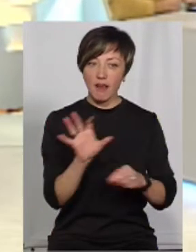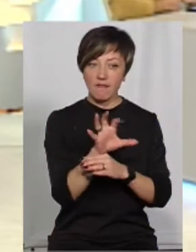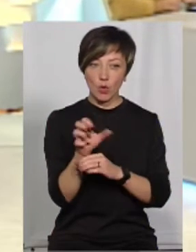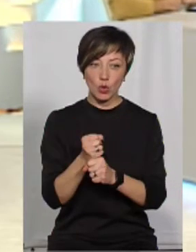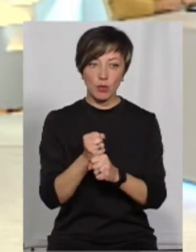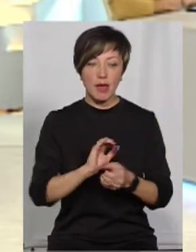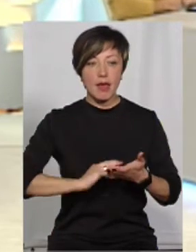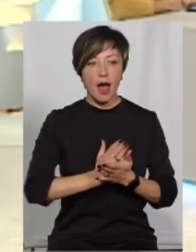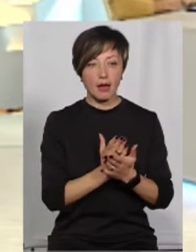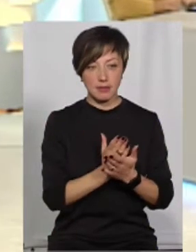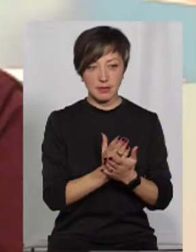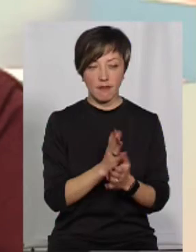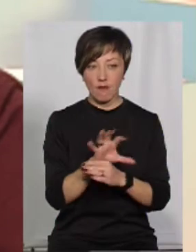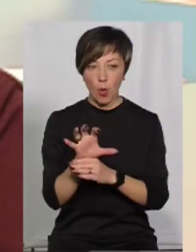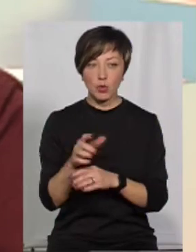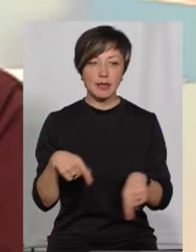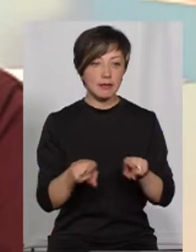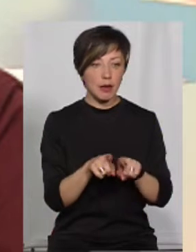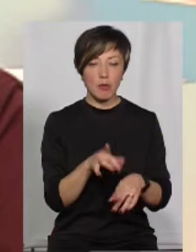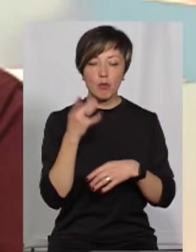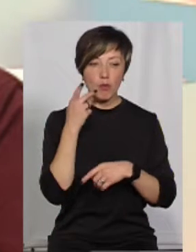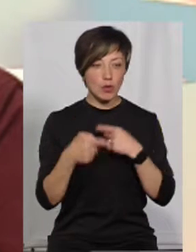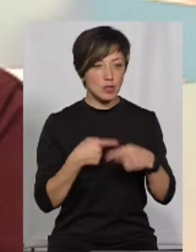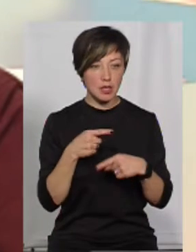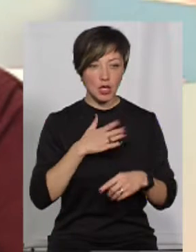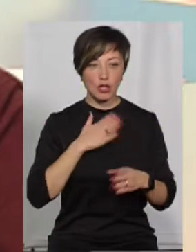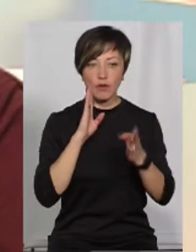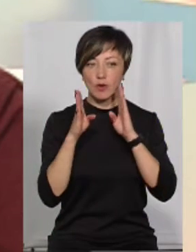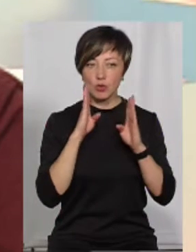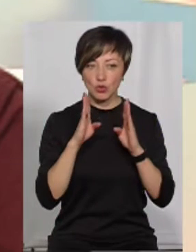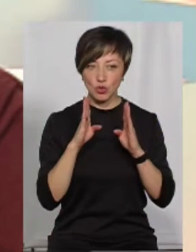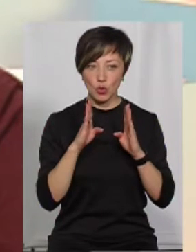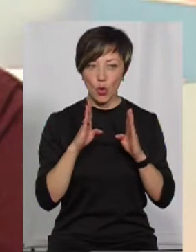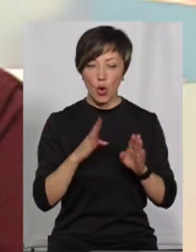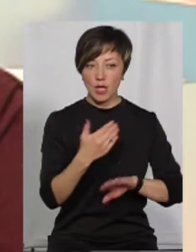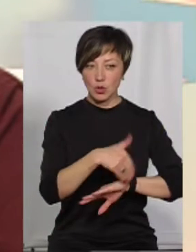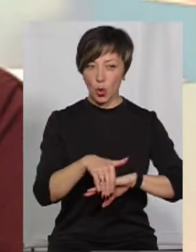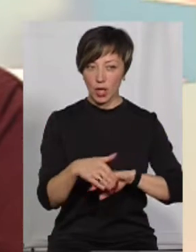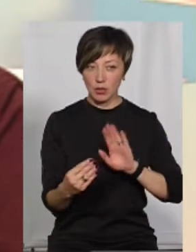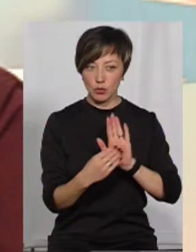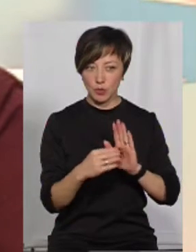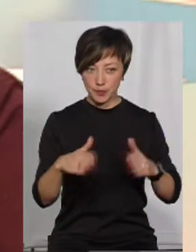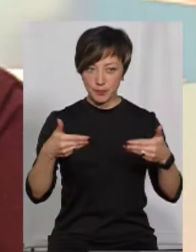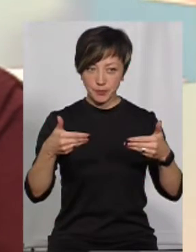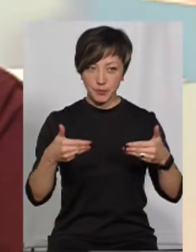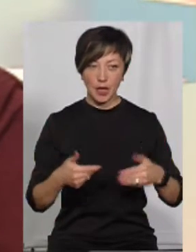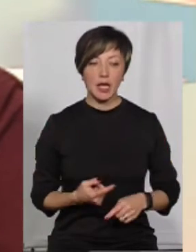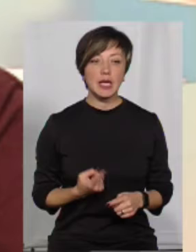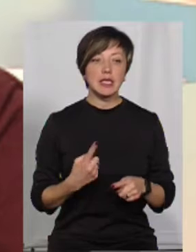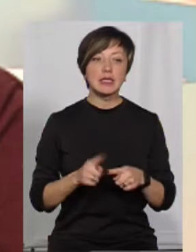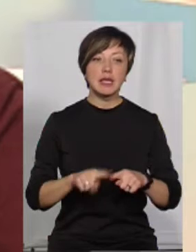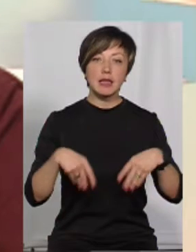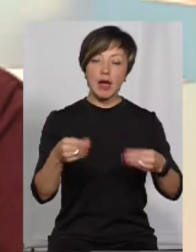фотоапарат, робить якісні фотографії. Так само ми ведемо постійно нашу фейсбучну сторінку. Це дає можливість